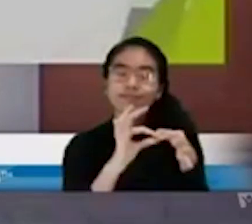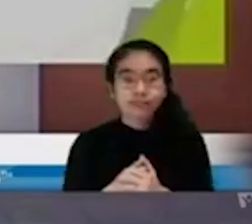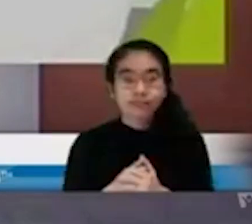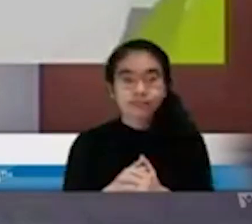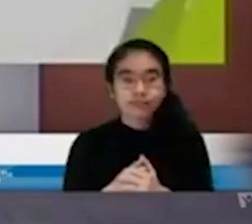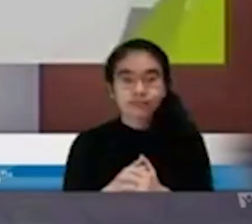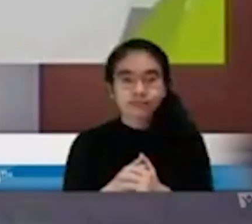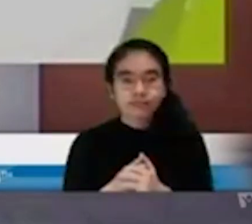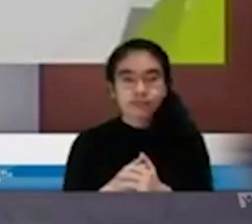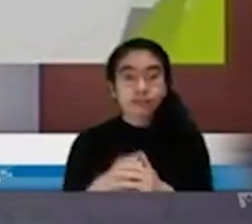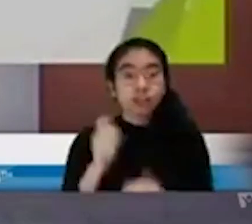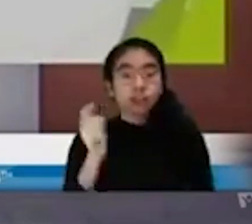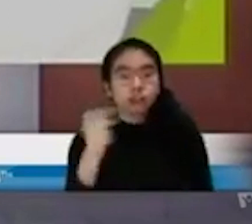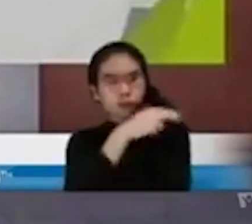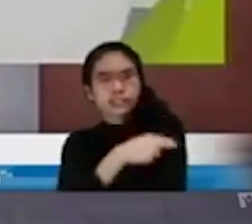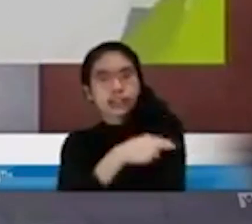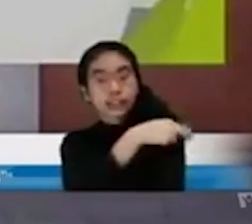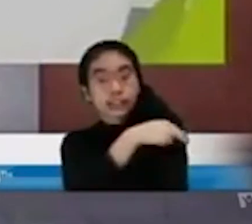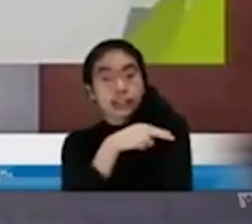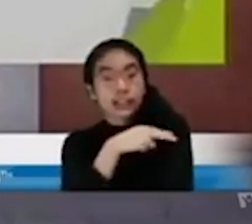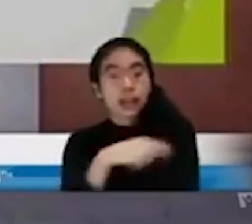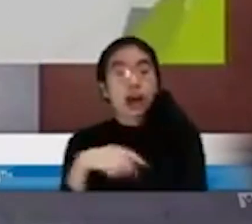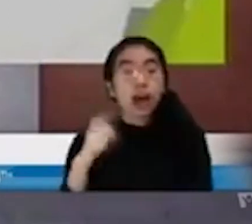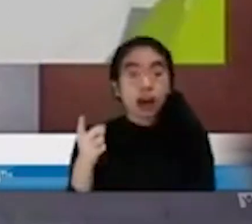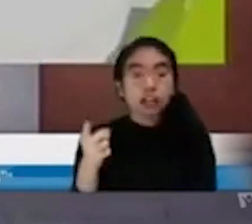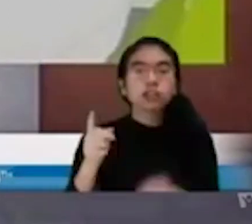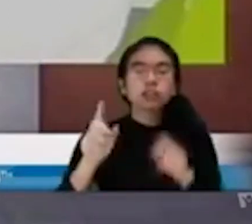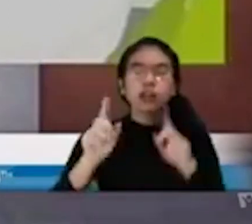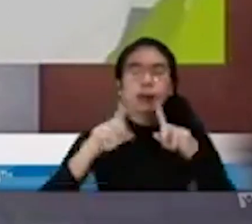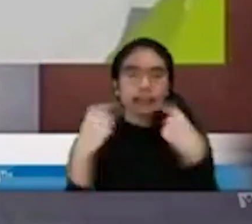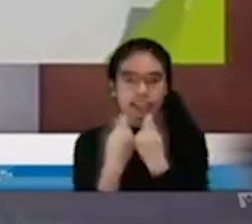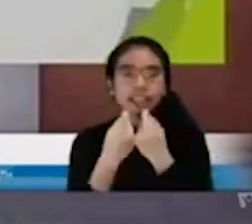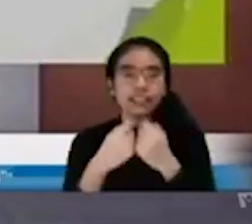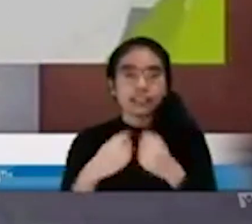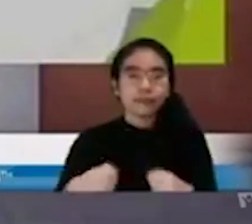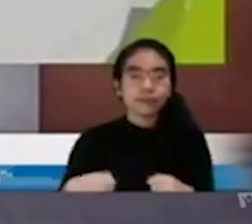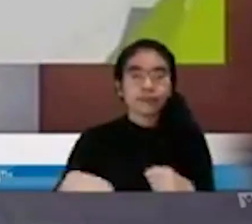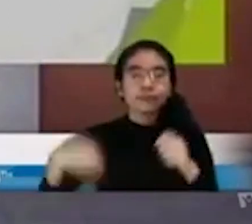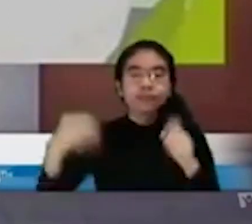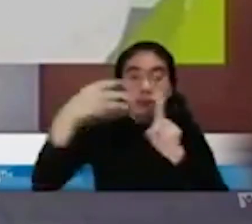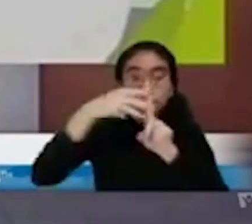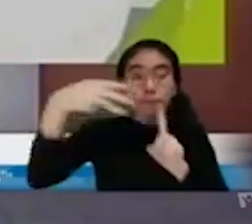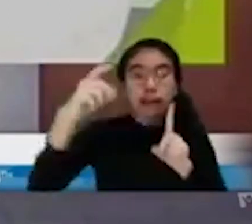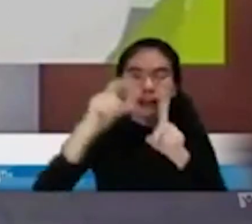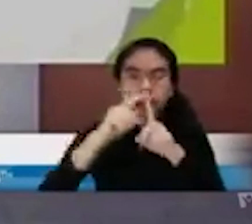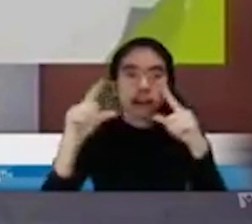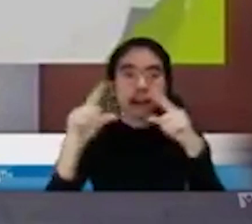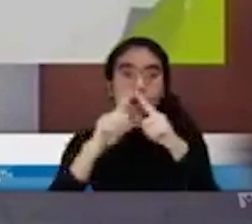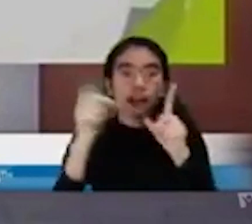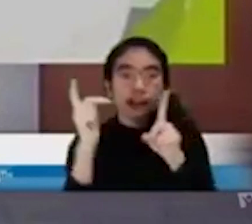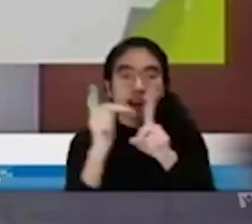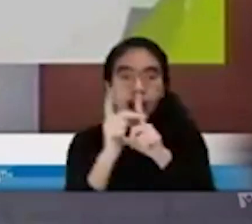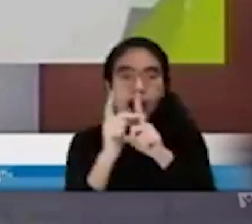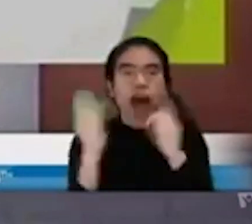bedah menjadi OR crew itu adalah dokter, dokter, dokter bedahnya, ada